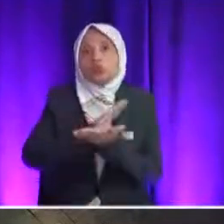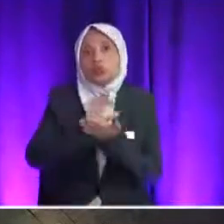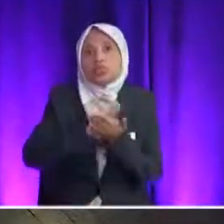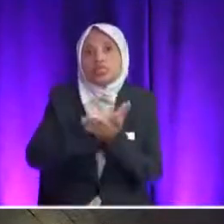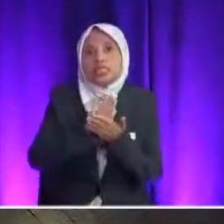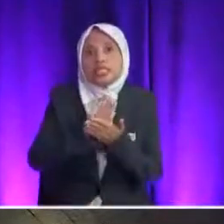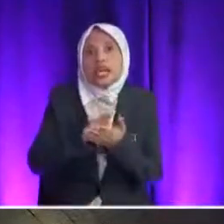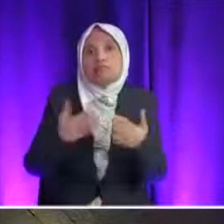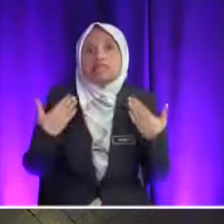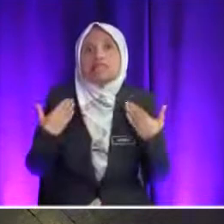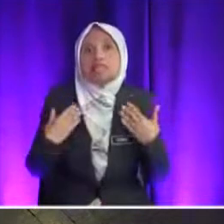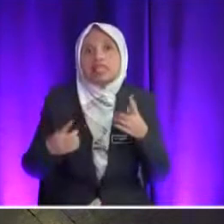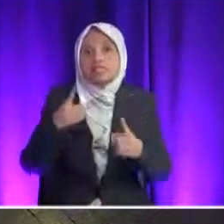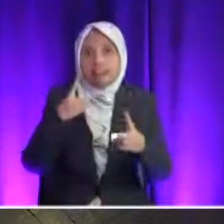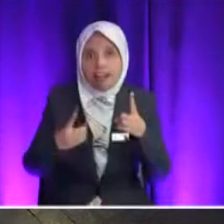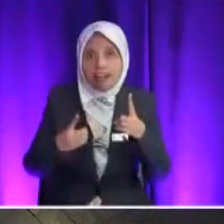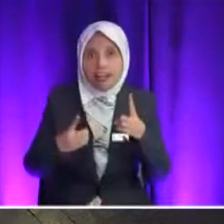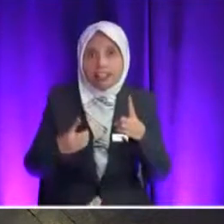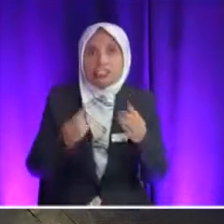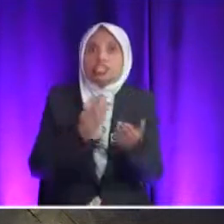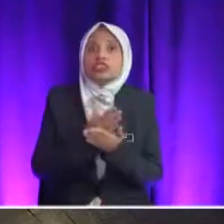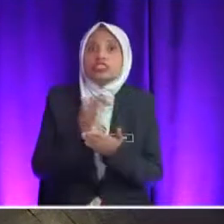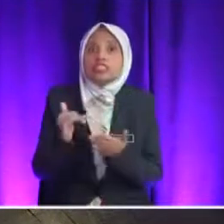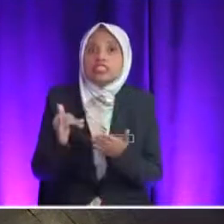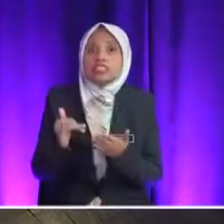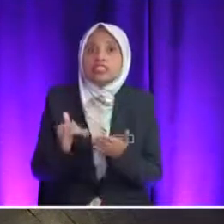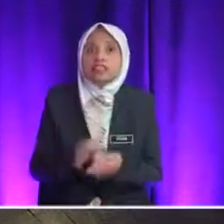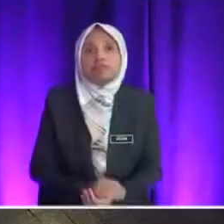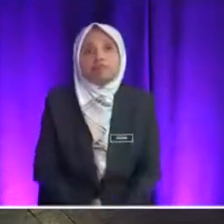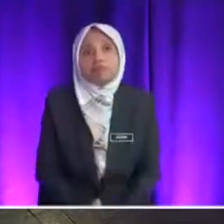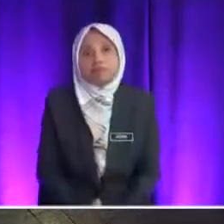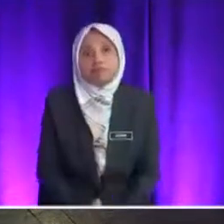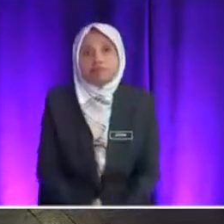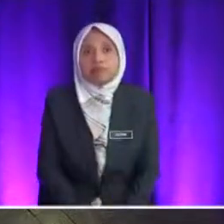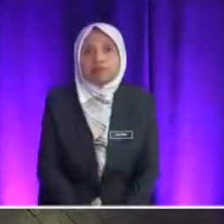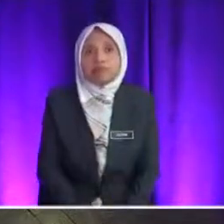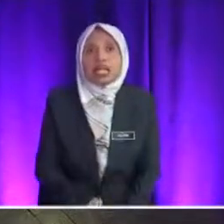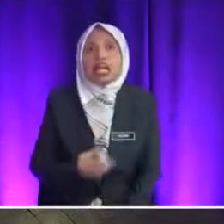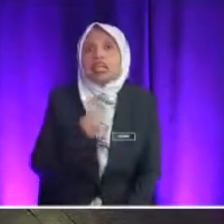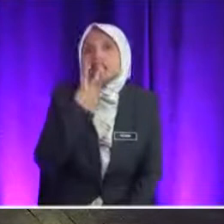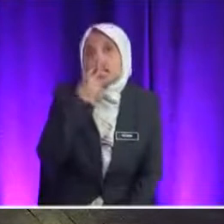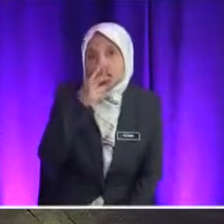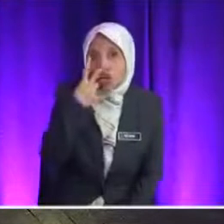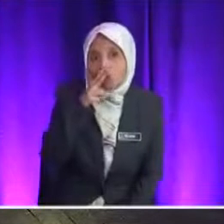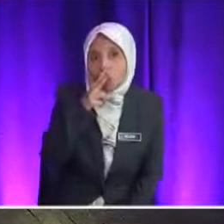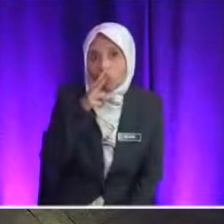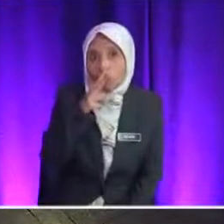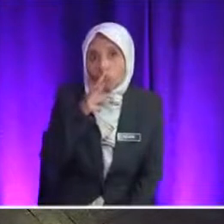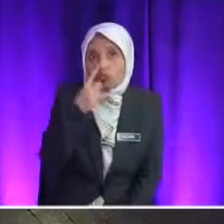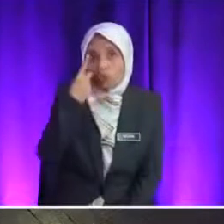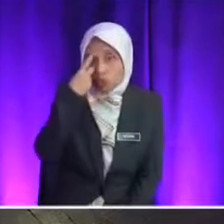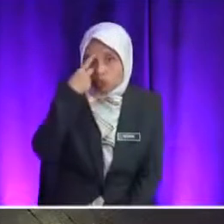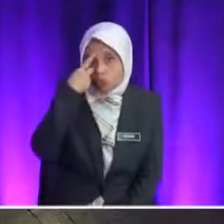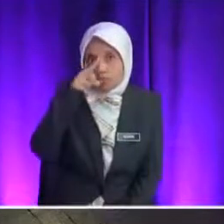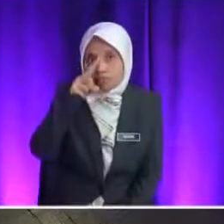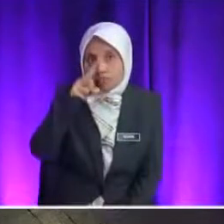juga masih oke setelahnya kita tengok TNI untuk